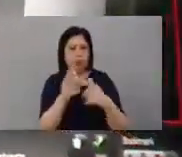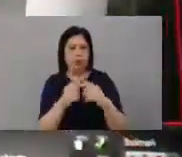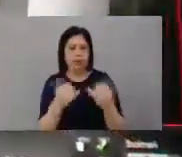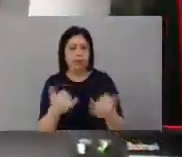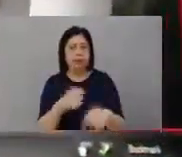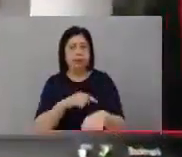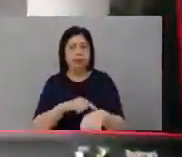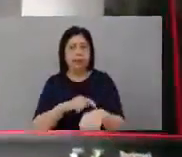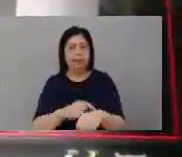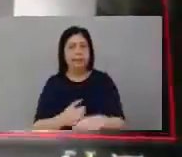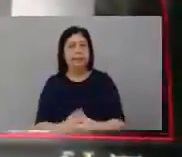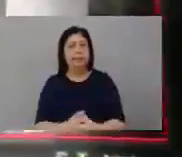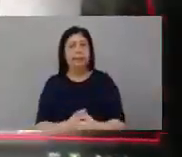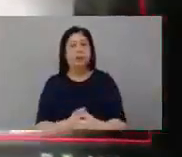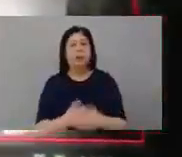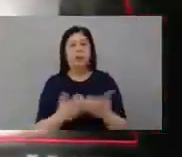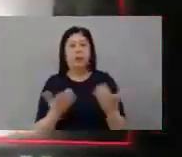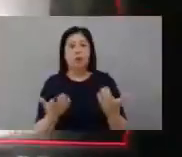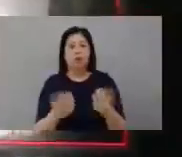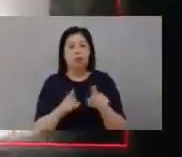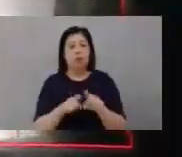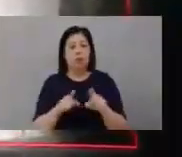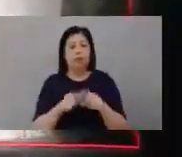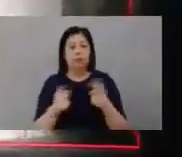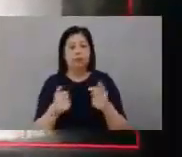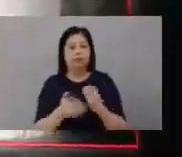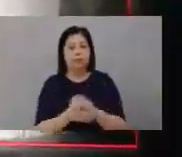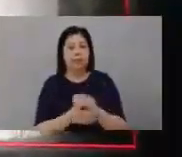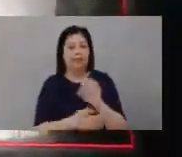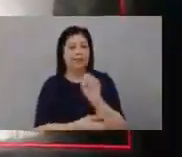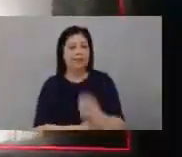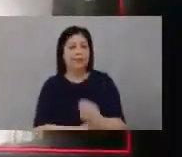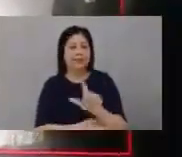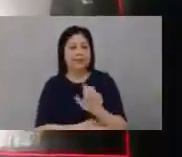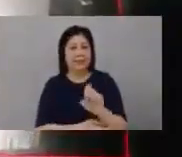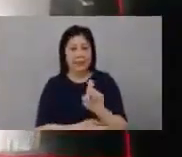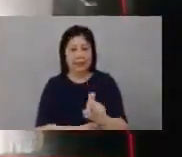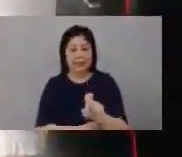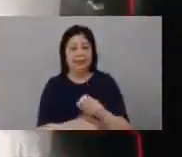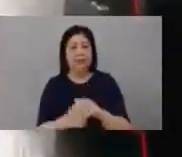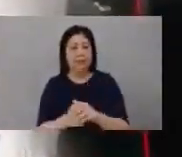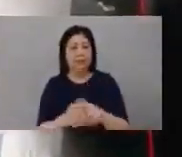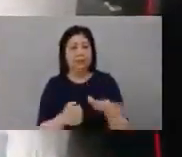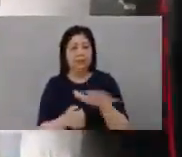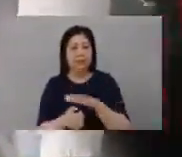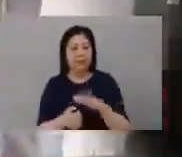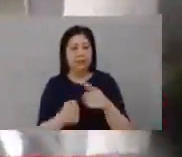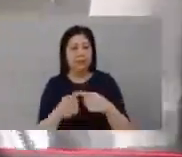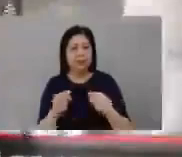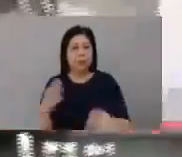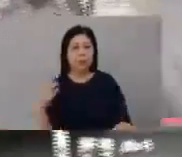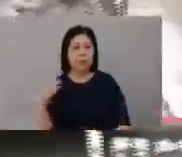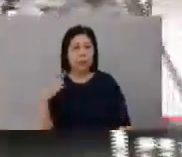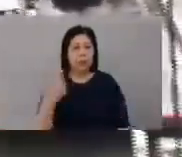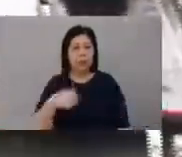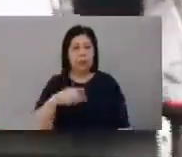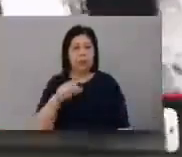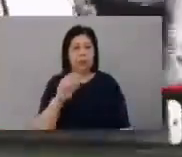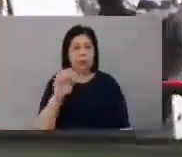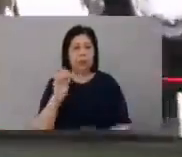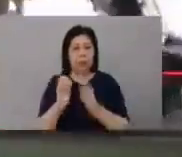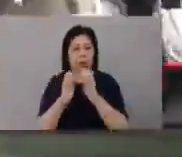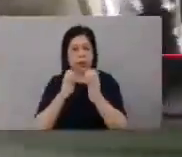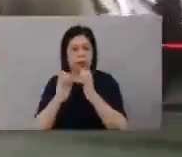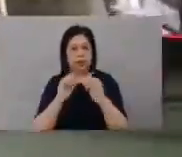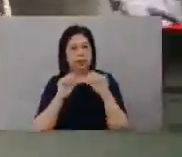ng Osmeña Highway. Eto namang sa may southbound walang problema dahil tuloy-tuloy din naman ang daloy ng mga sasakyan. Paalala sa ating